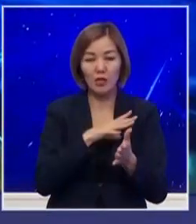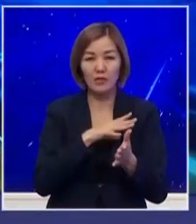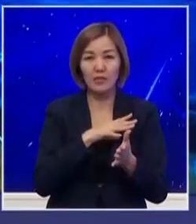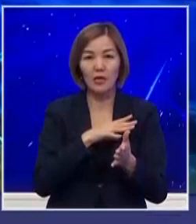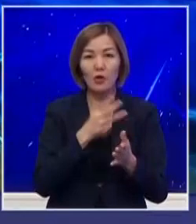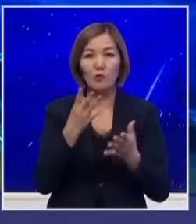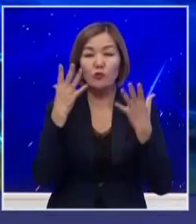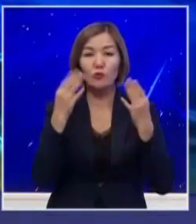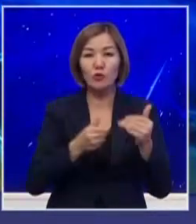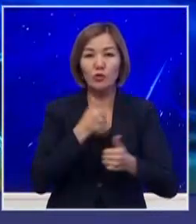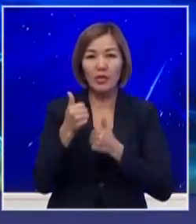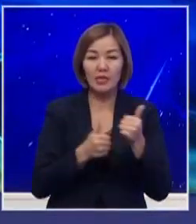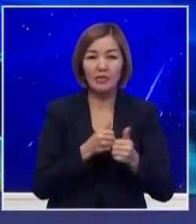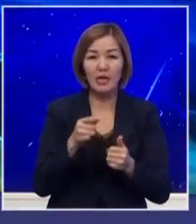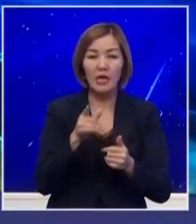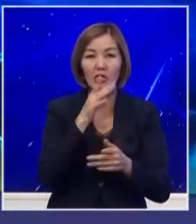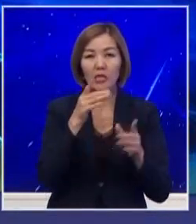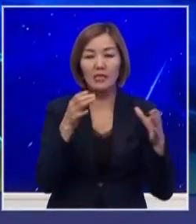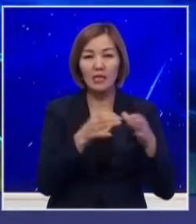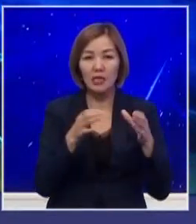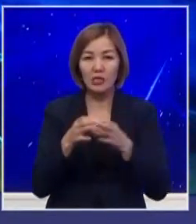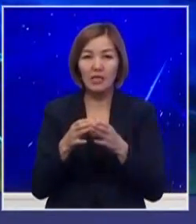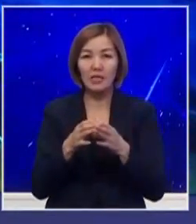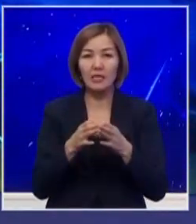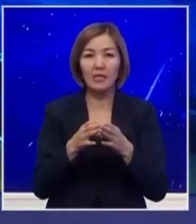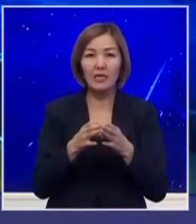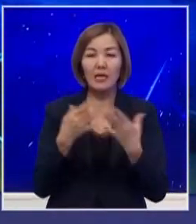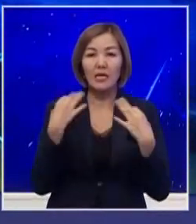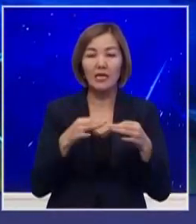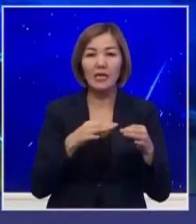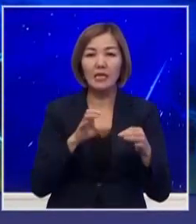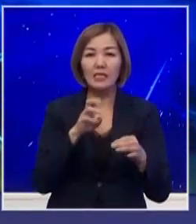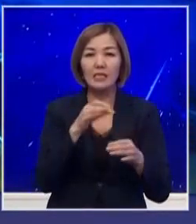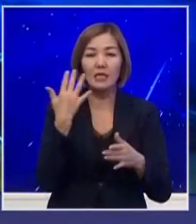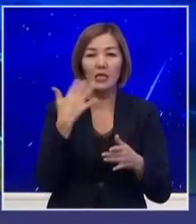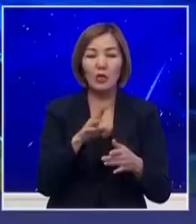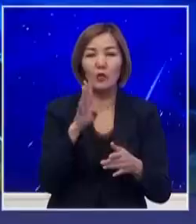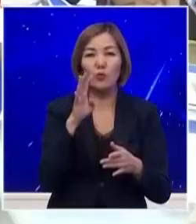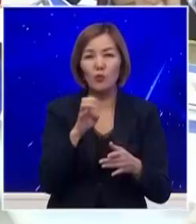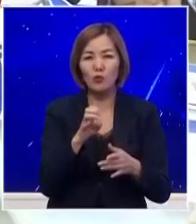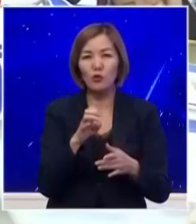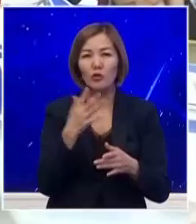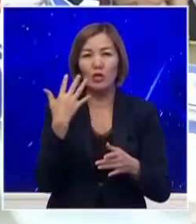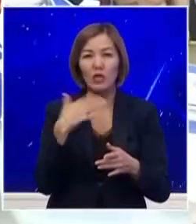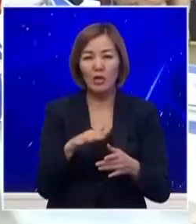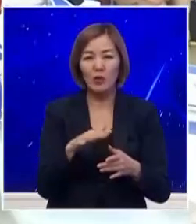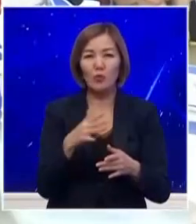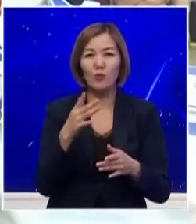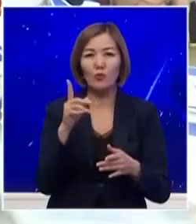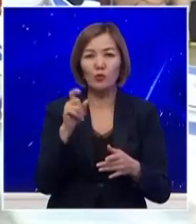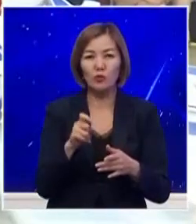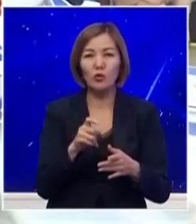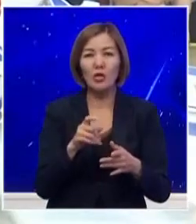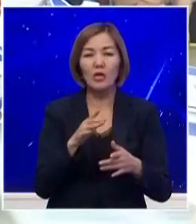спортшы қатысты. Үш күндік жарыста олар жас ерекшеліктеріне қарай еркін стильде 50, баттерфлай 50, барыс